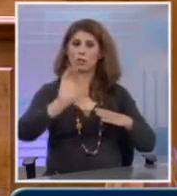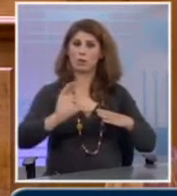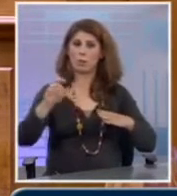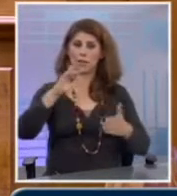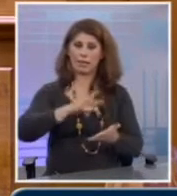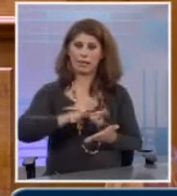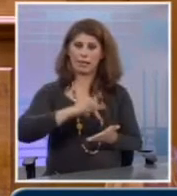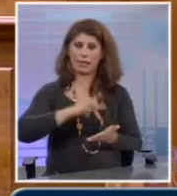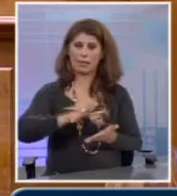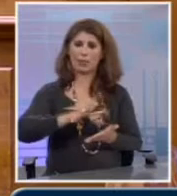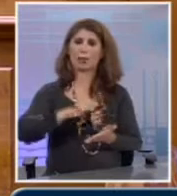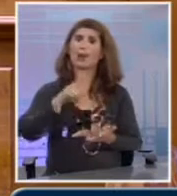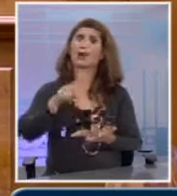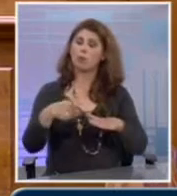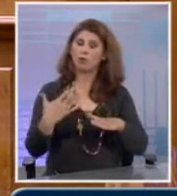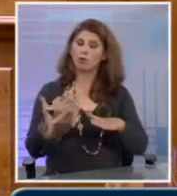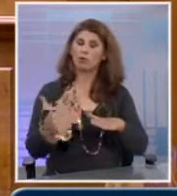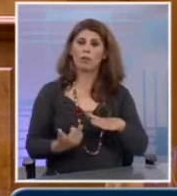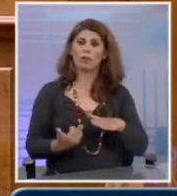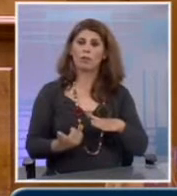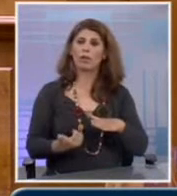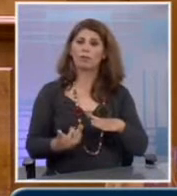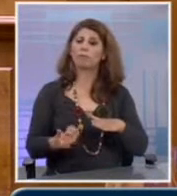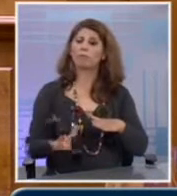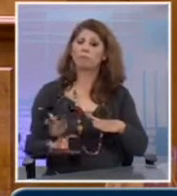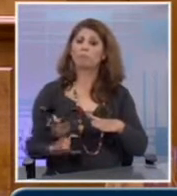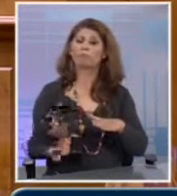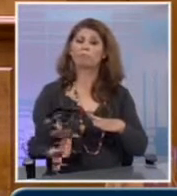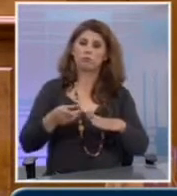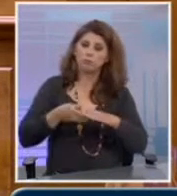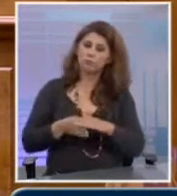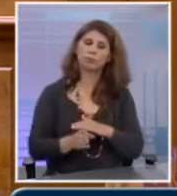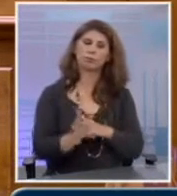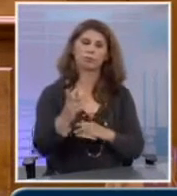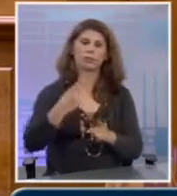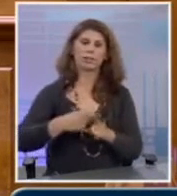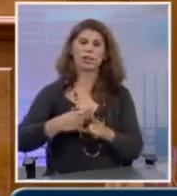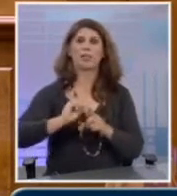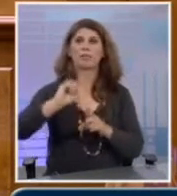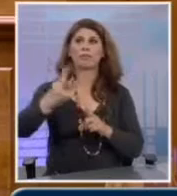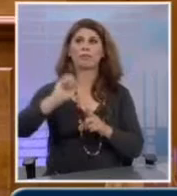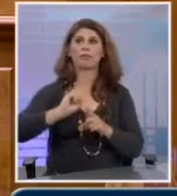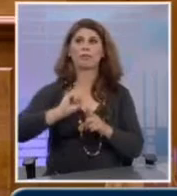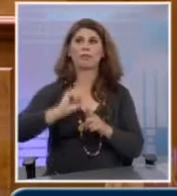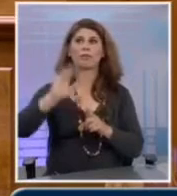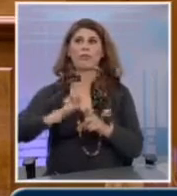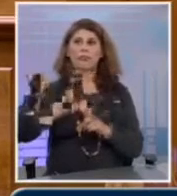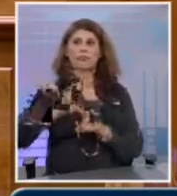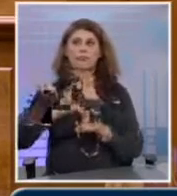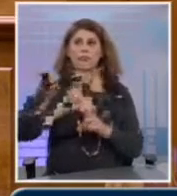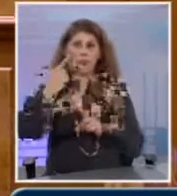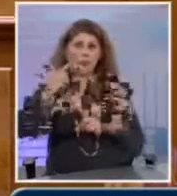Κεντρικής Τράπεζας, που θα αποτελέσει τον προθάλαμο για την έξοδο της χώρας στις αγορές και την έξοδο από την